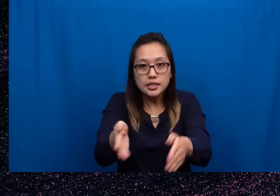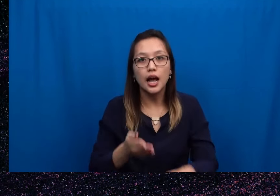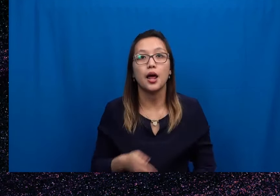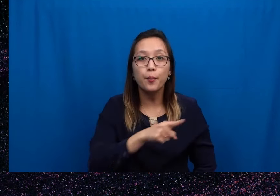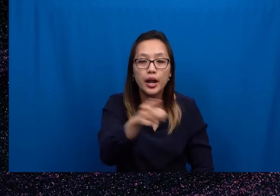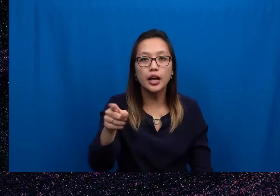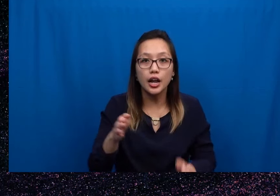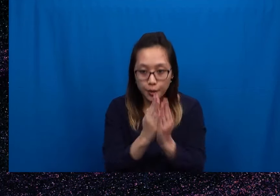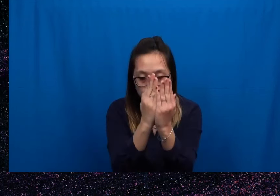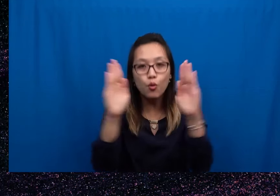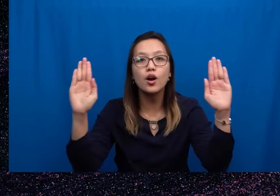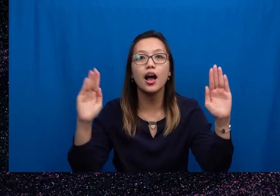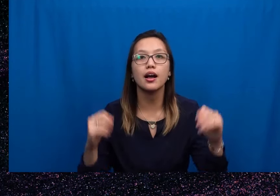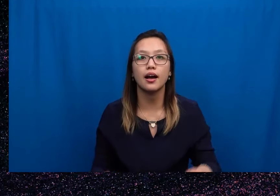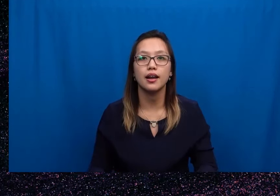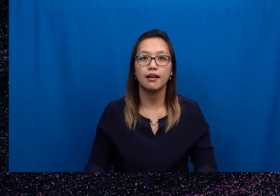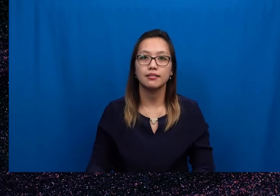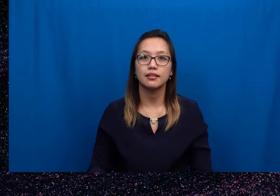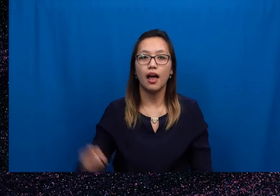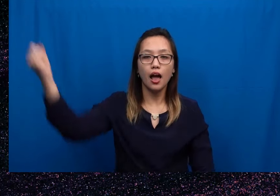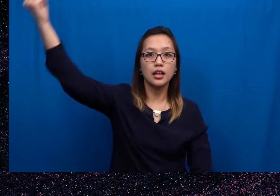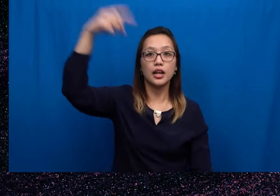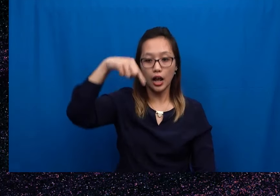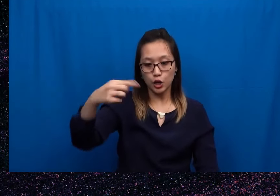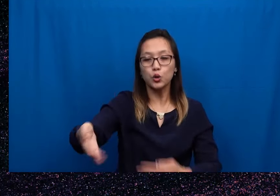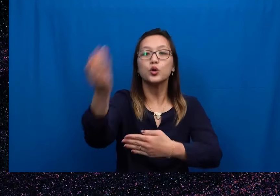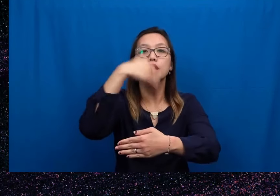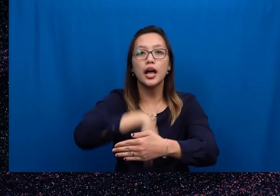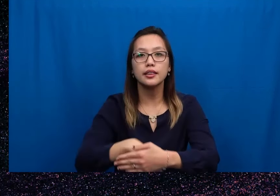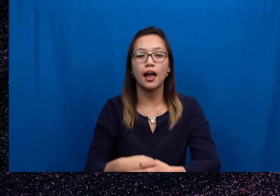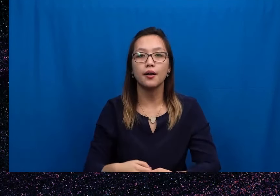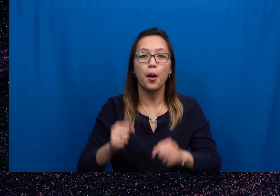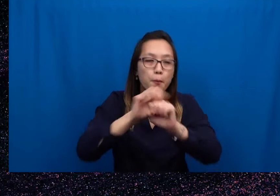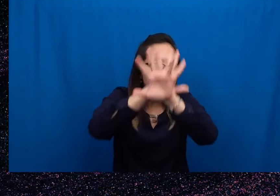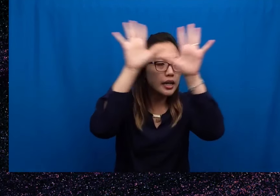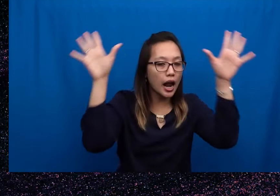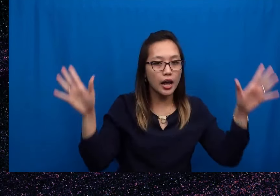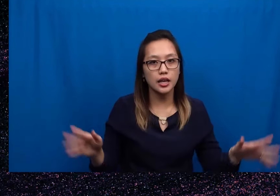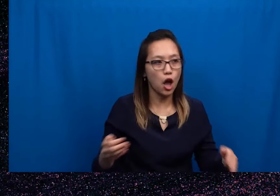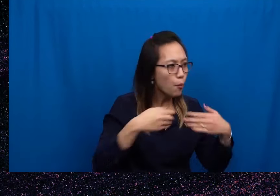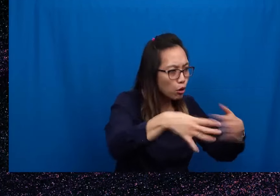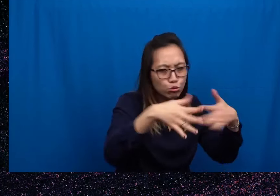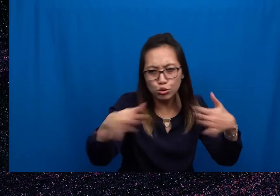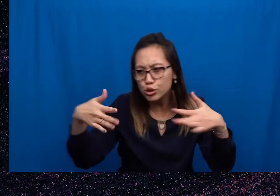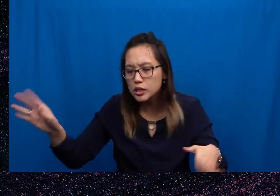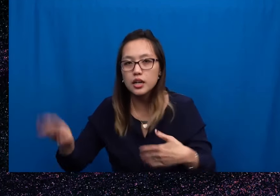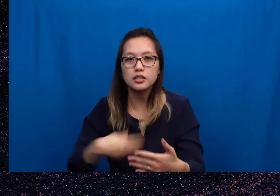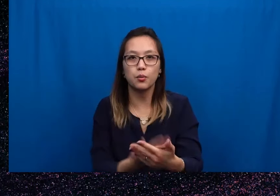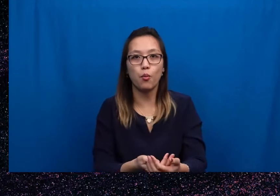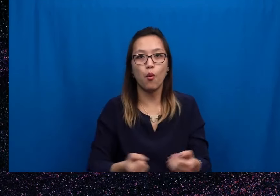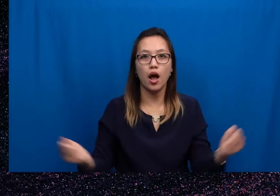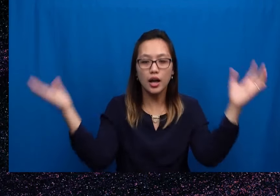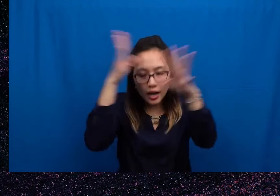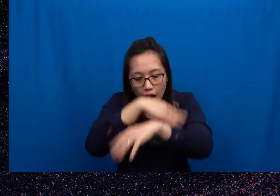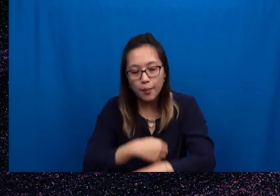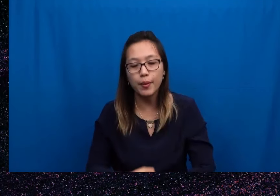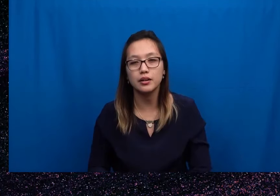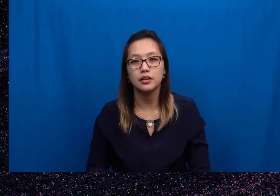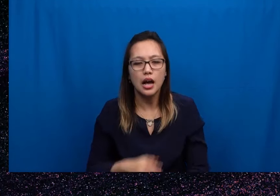dibukakan. Terang itu datang menerangi, mengusir segala kegelapan. Karena itu jamah setiap